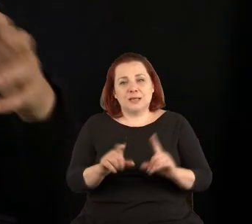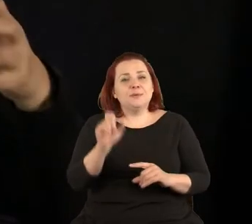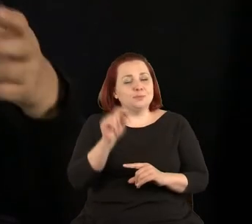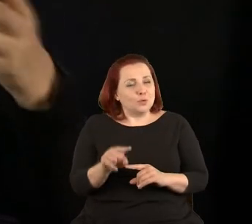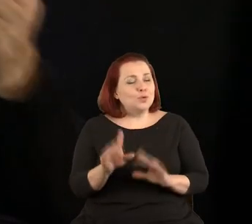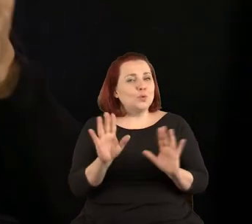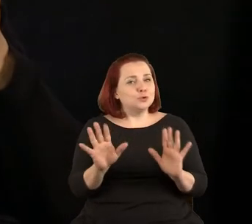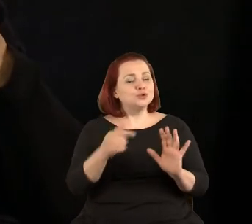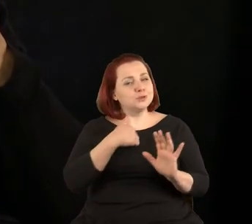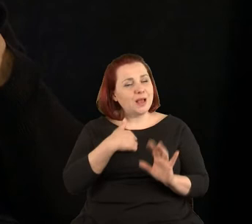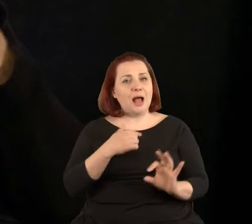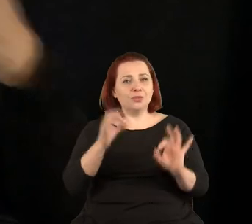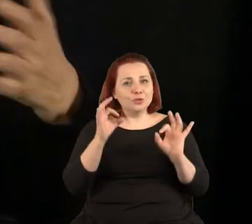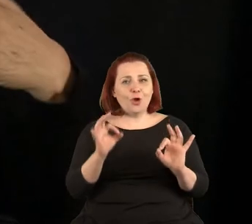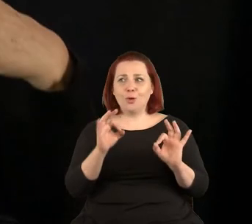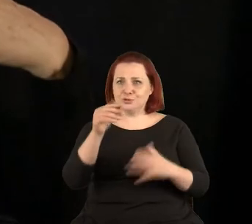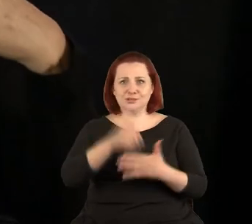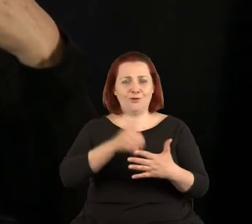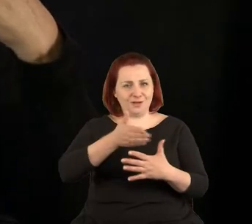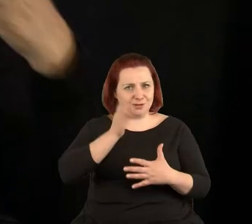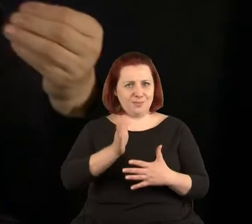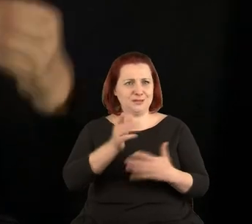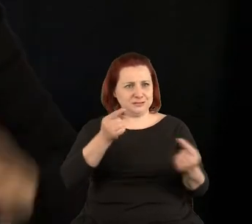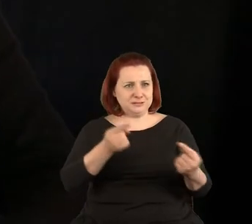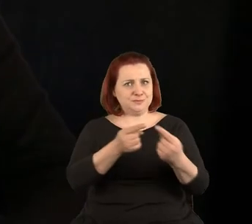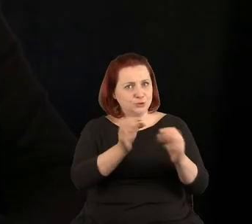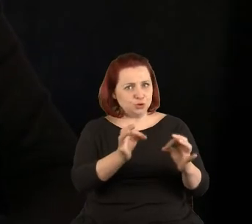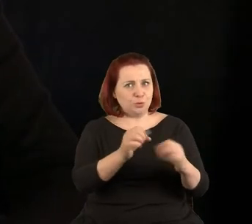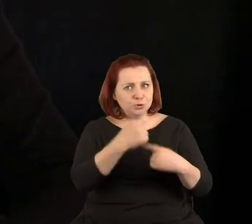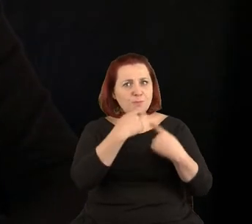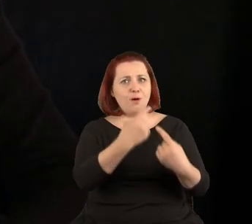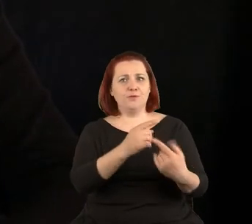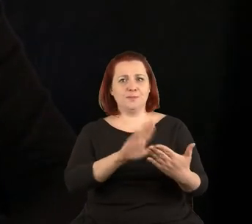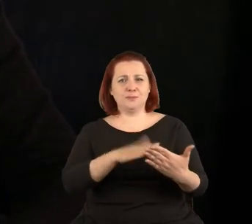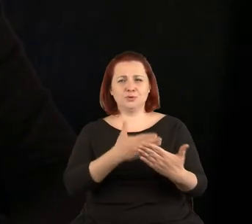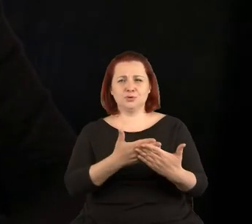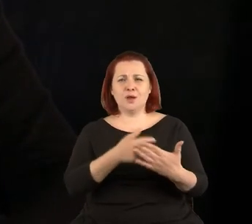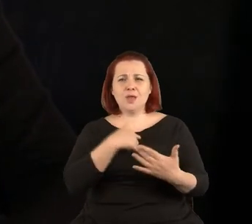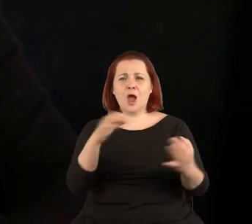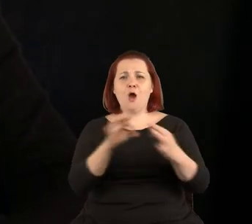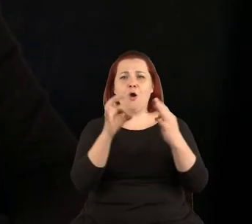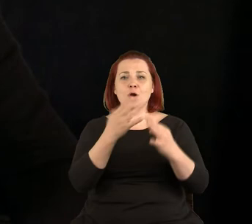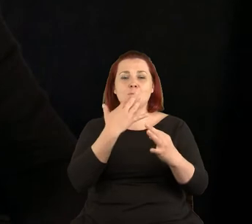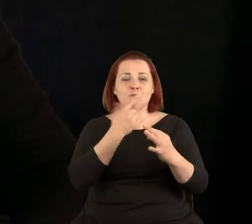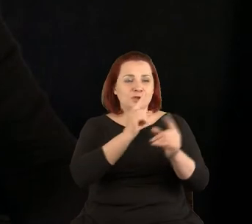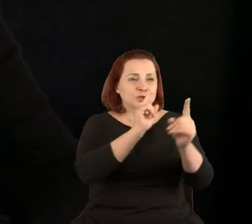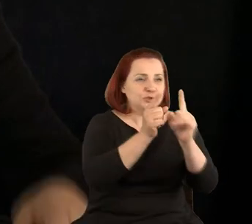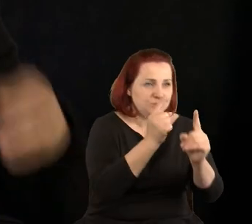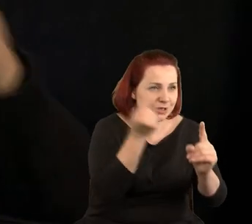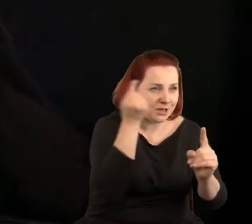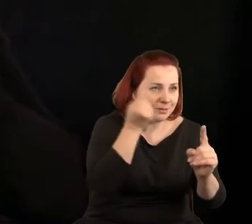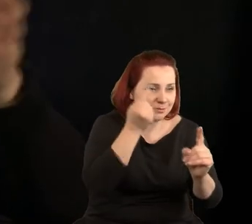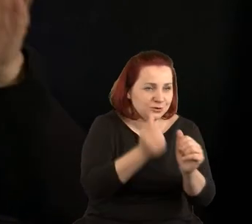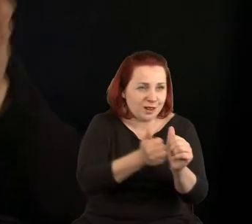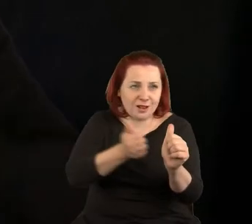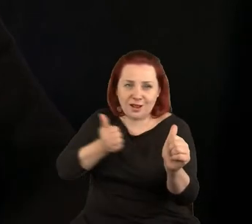ja odpowiednio się zachowam, czy odpowiednio coś powiem. Ja w ogóle często mówię szybciej niż myślę i dlatego